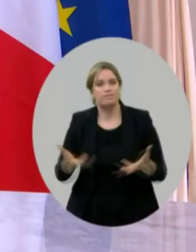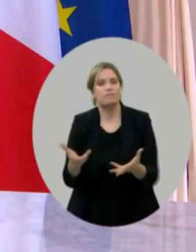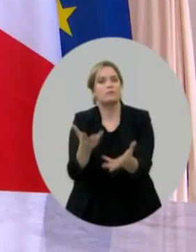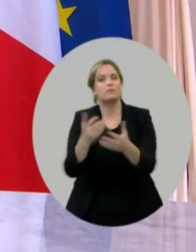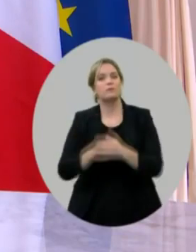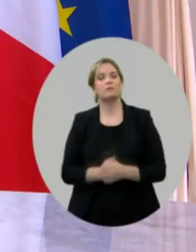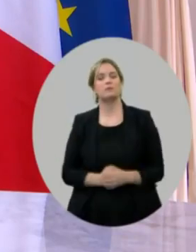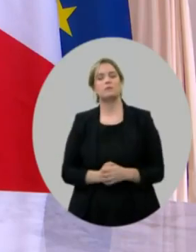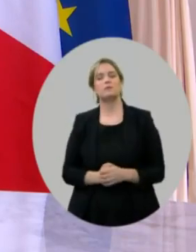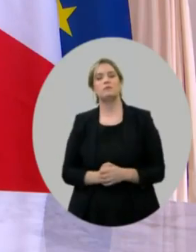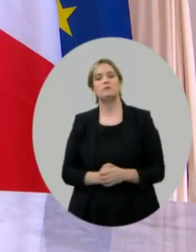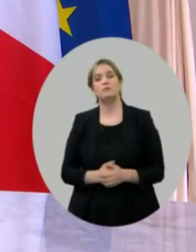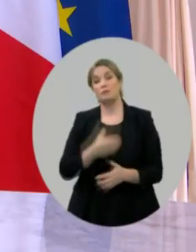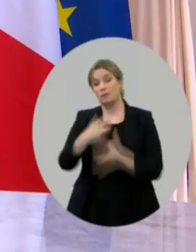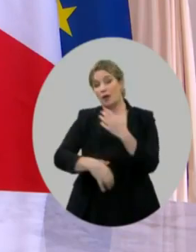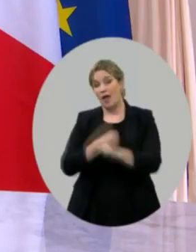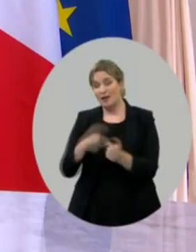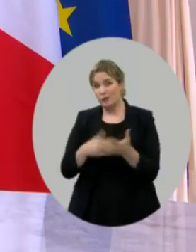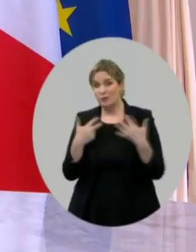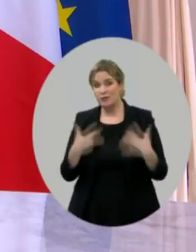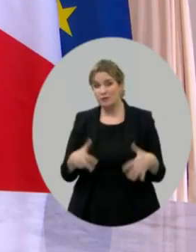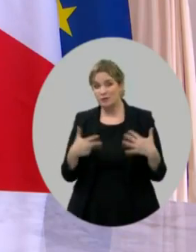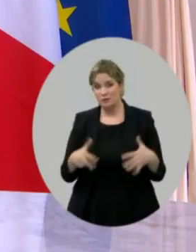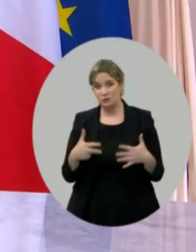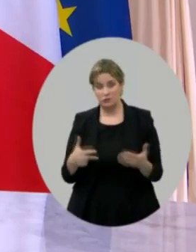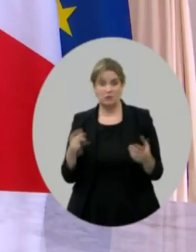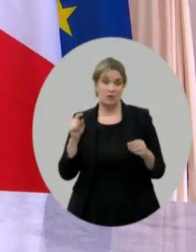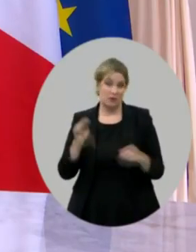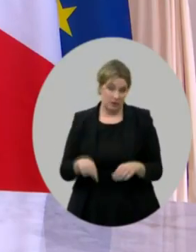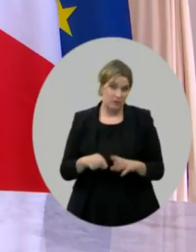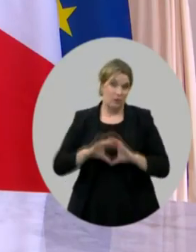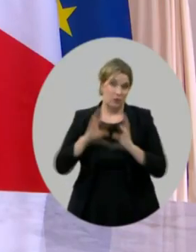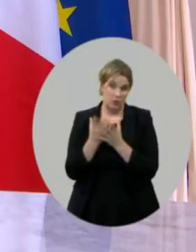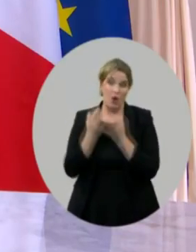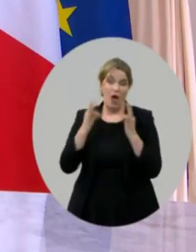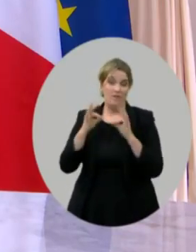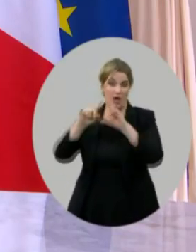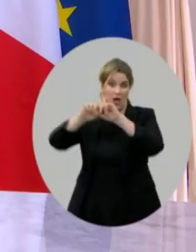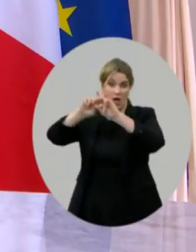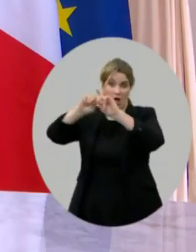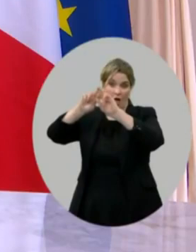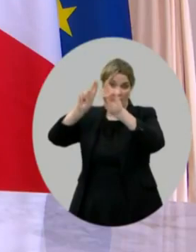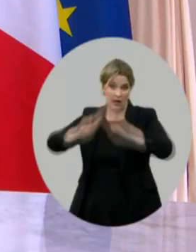En 2018, nous aurons à conduire d'abord sur le plan international